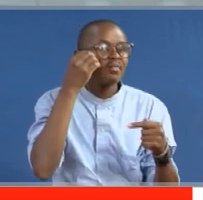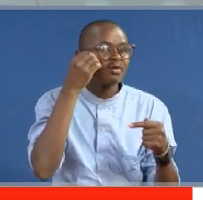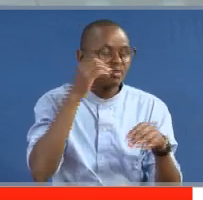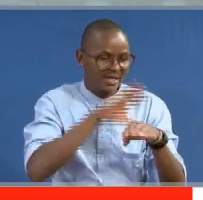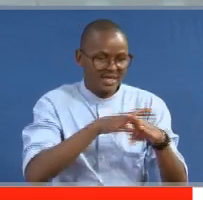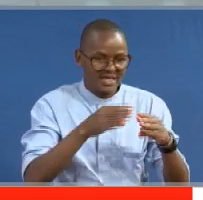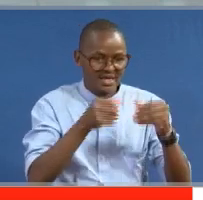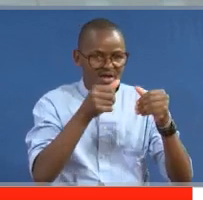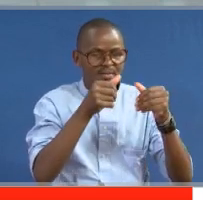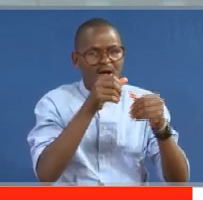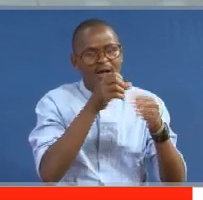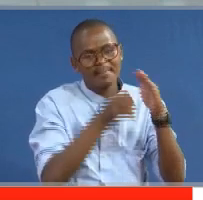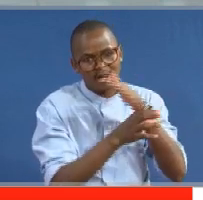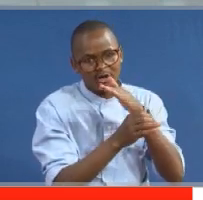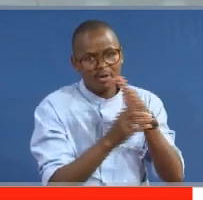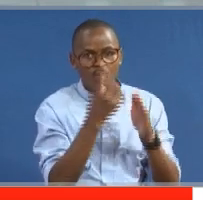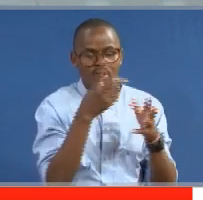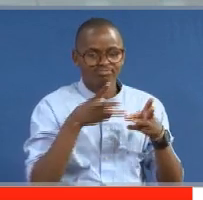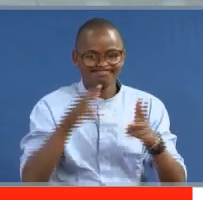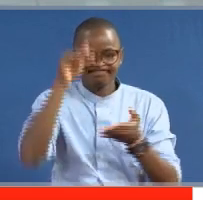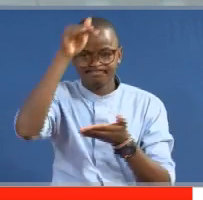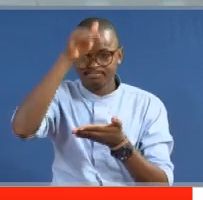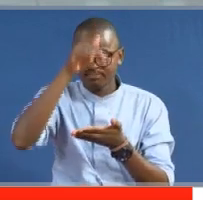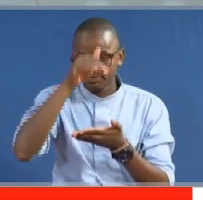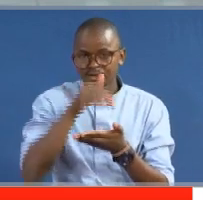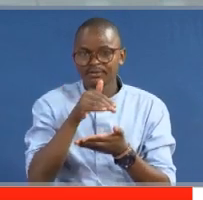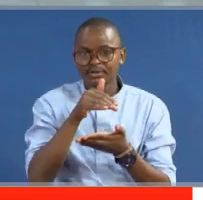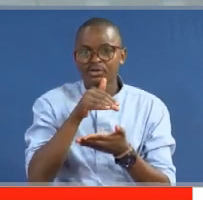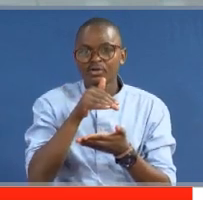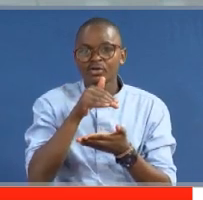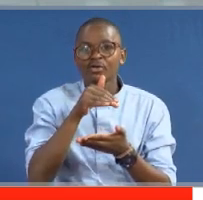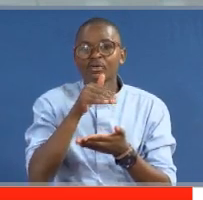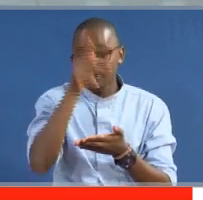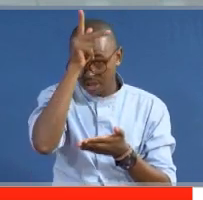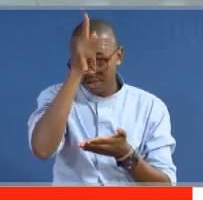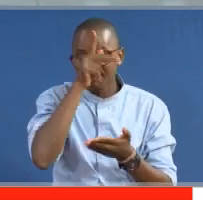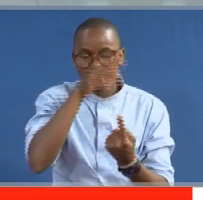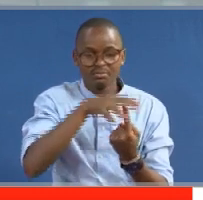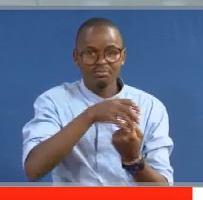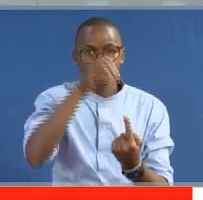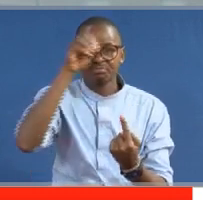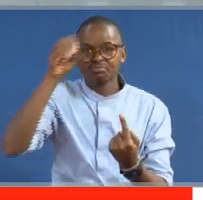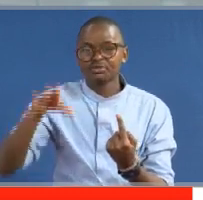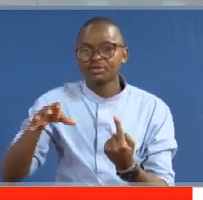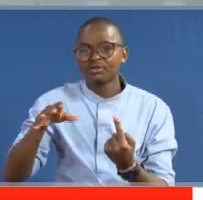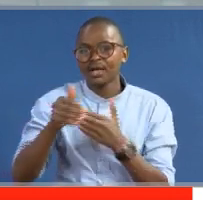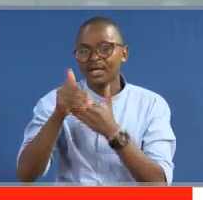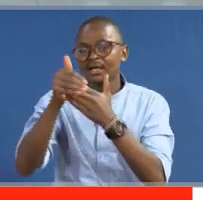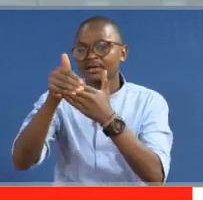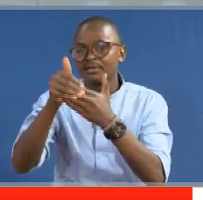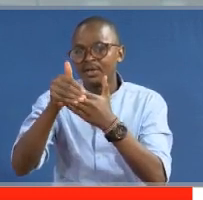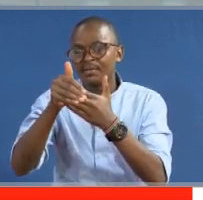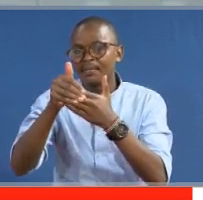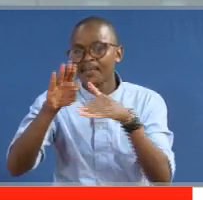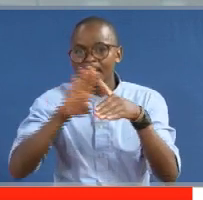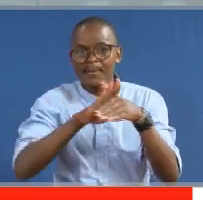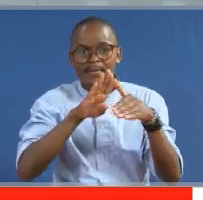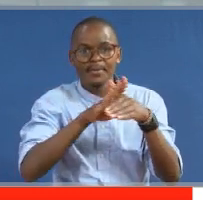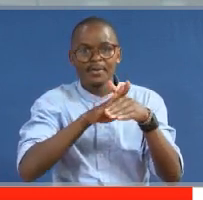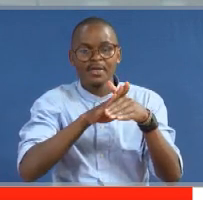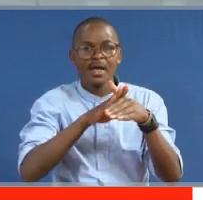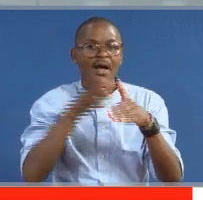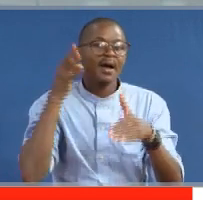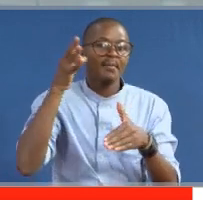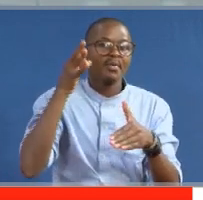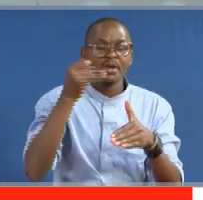na ushauri kama njia ya kupunguza visa vya wazazi kutalikiana. Wakiongozwa na wanachama wa shirika la